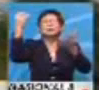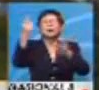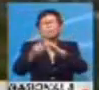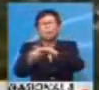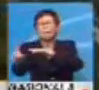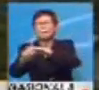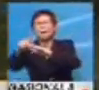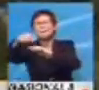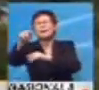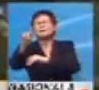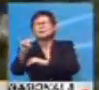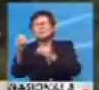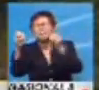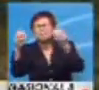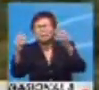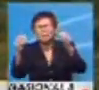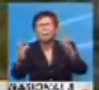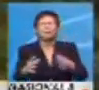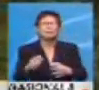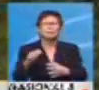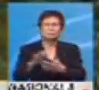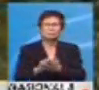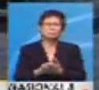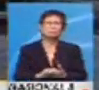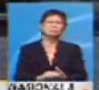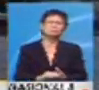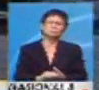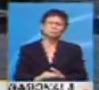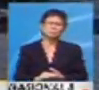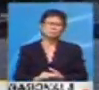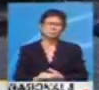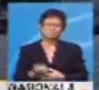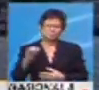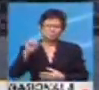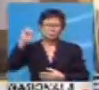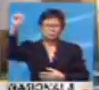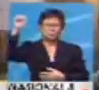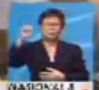jadi masalah itu satu kali yang penting lah bagi-bagi